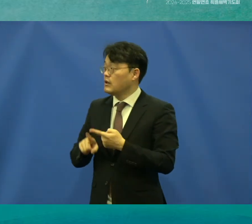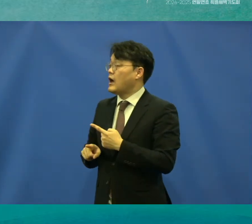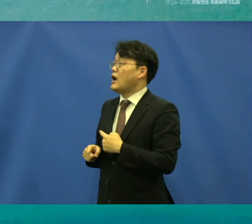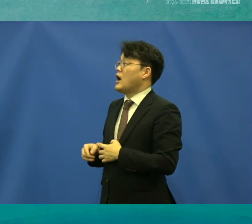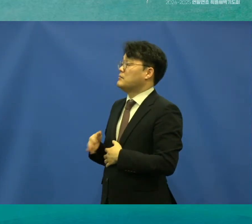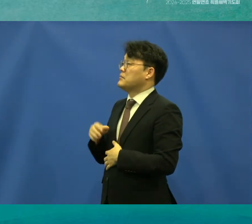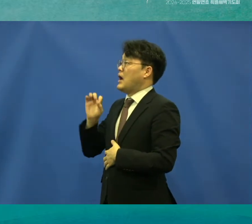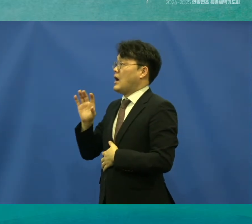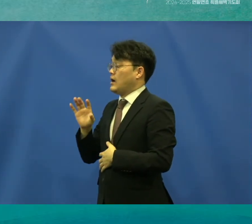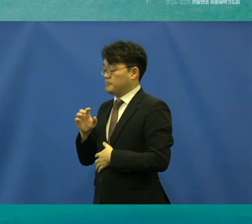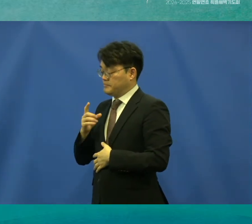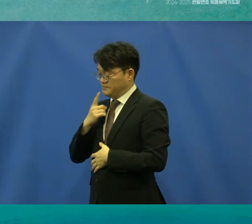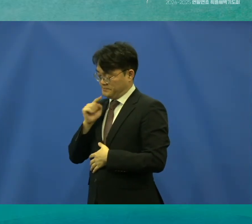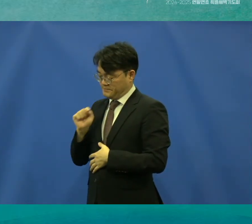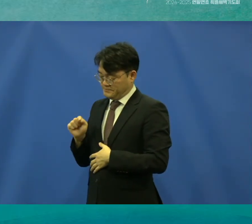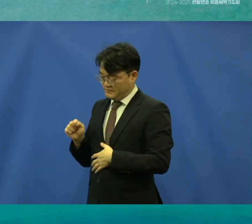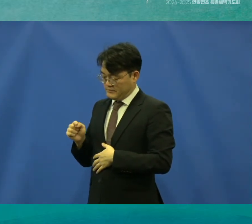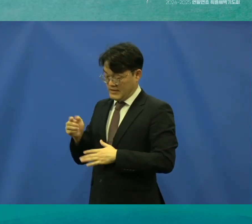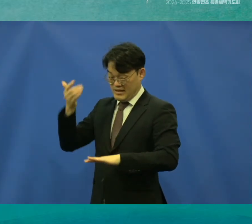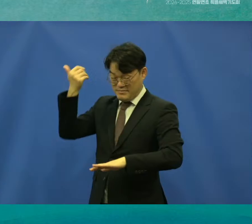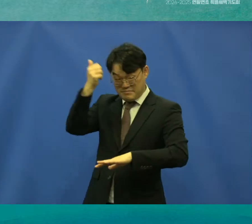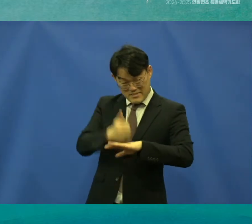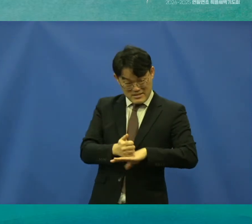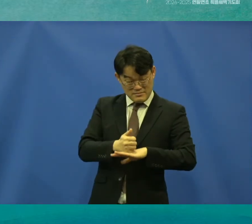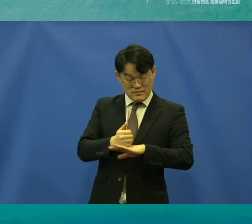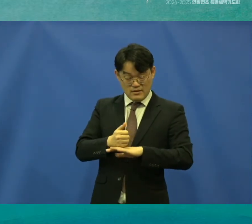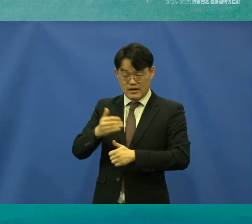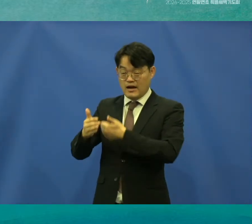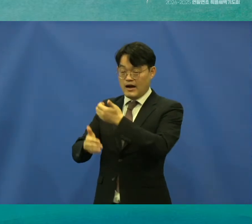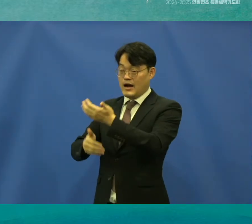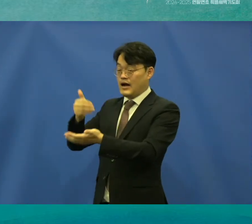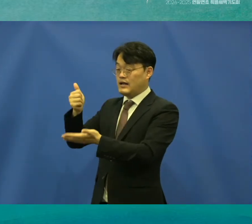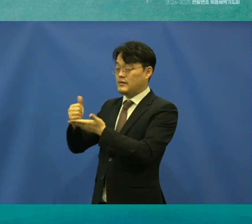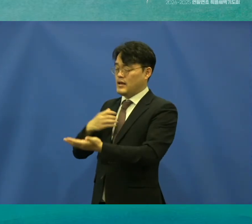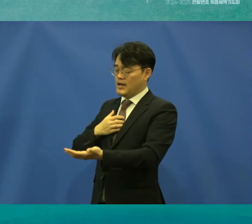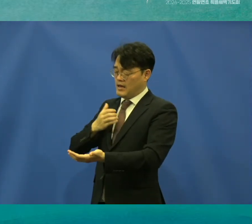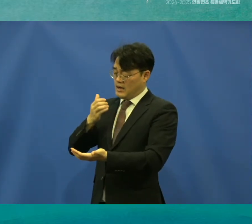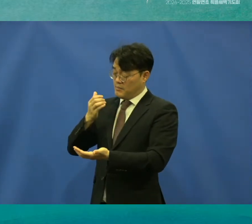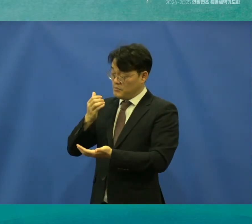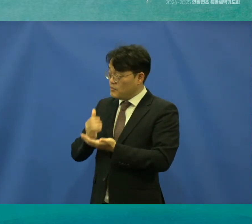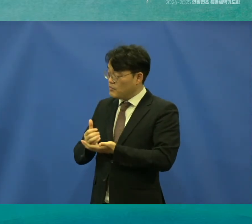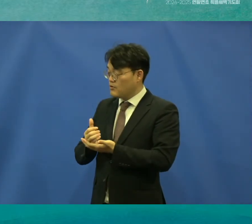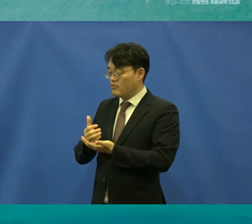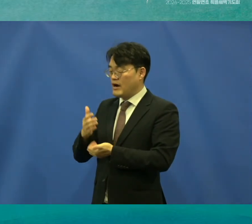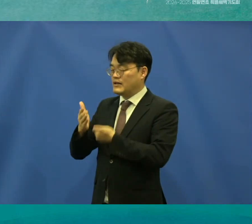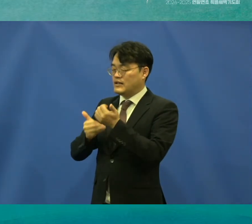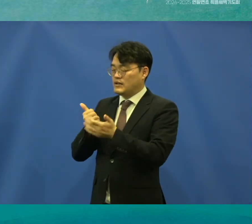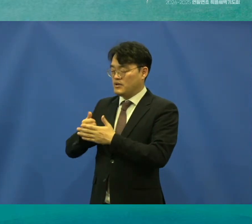마침내 요나는 하나님에게 감동하고 하나님의 뜻을 기꺼이 받아들이지 않았을까? 이렇게 상상을 하는 거예요.